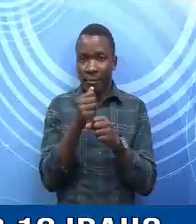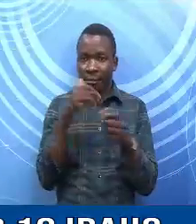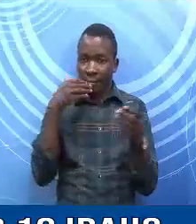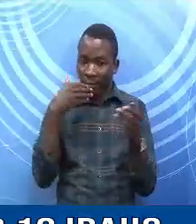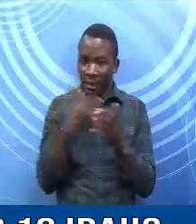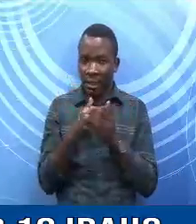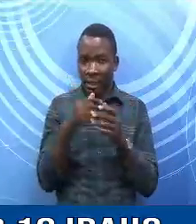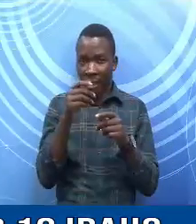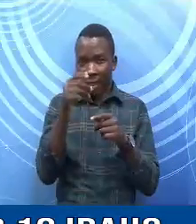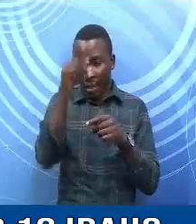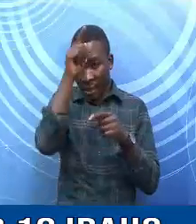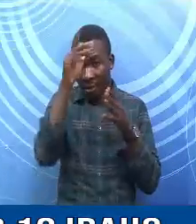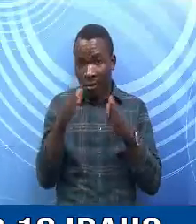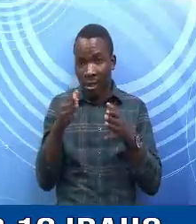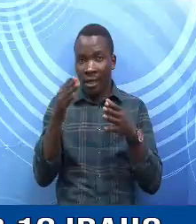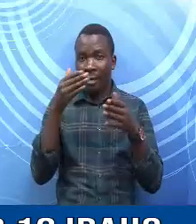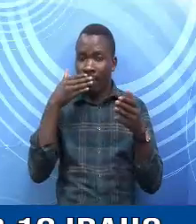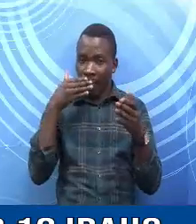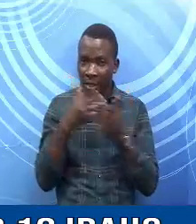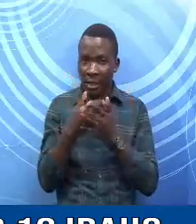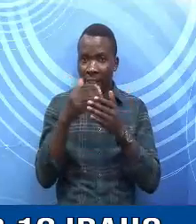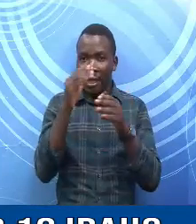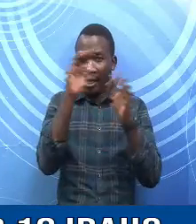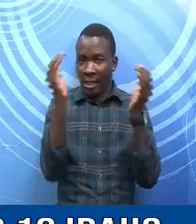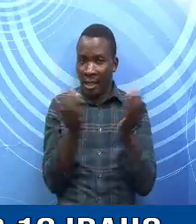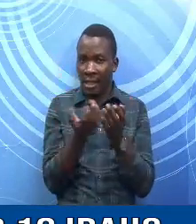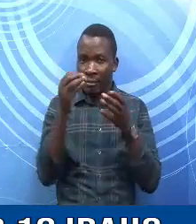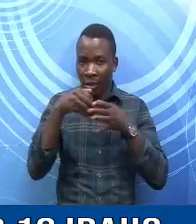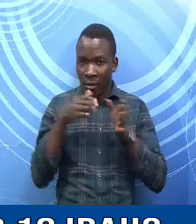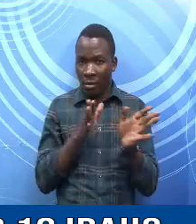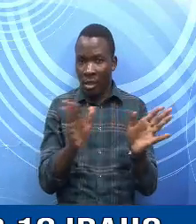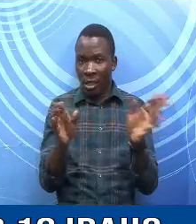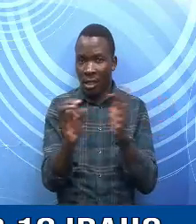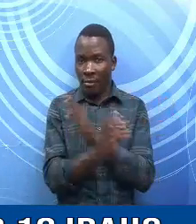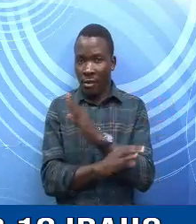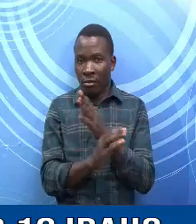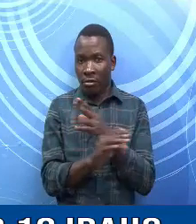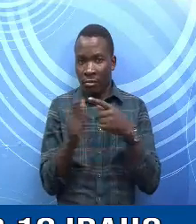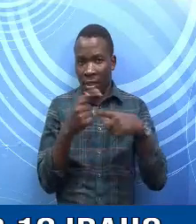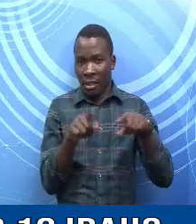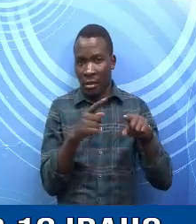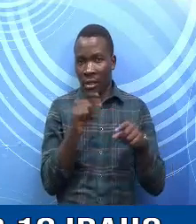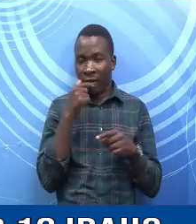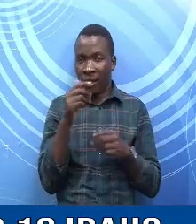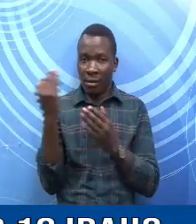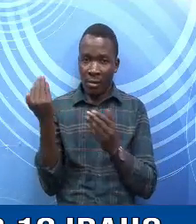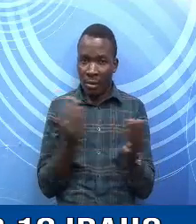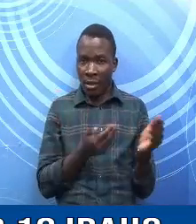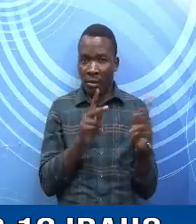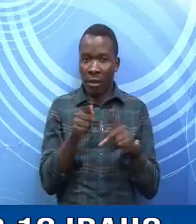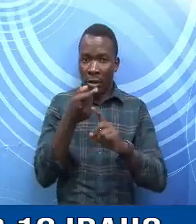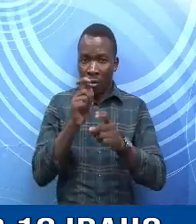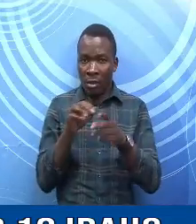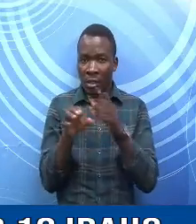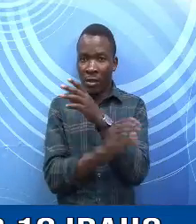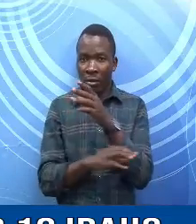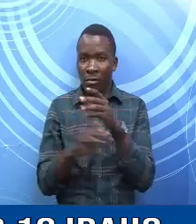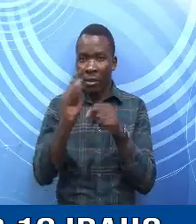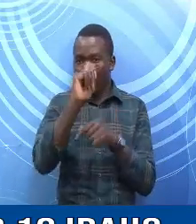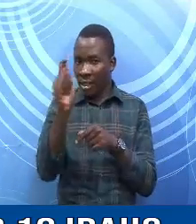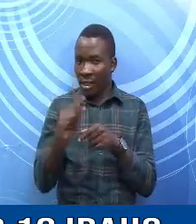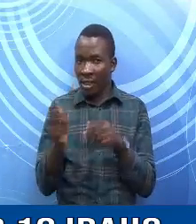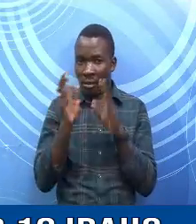ndetse no ku neza y'isi muri rusange, kuko ibihugu bitandukanye byakomeje kuba ko iyo byakira abantu baturutse muri Tanzania bagapimwa basanga